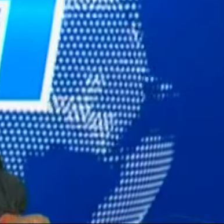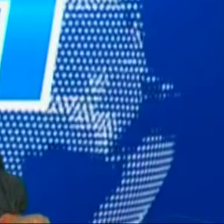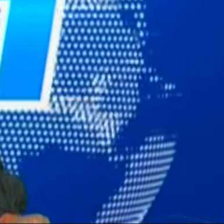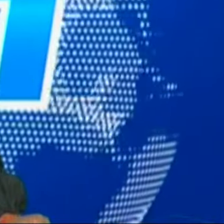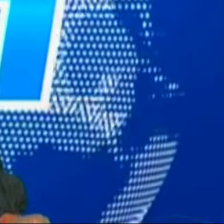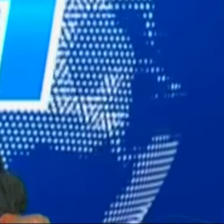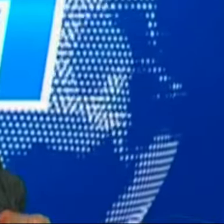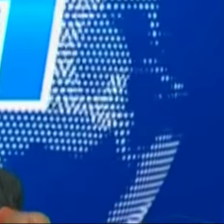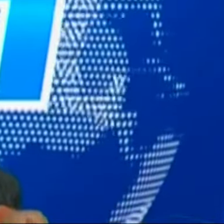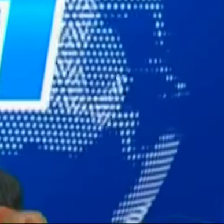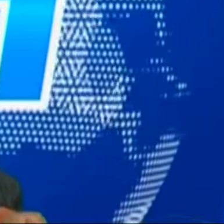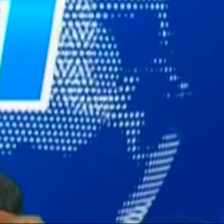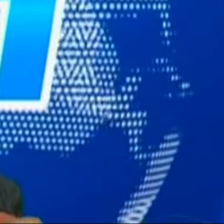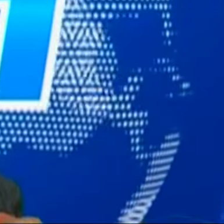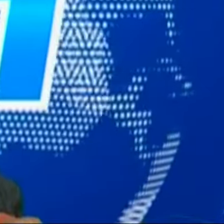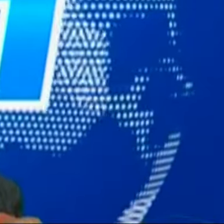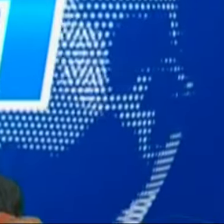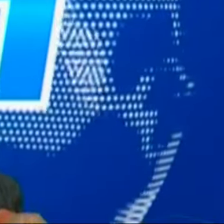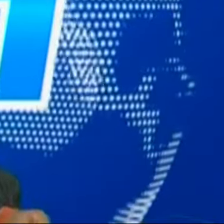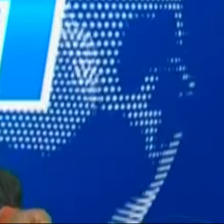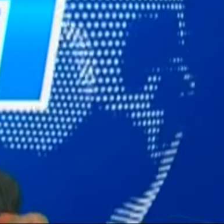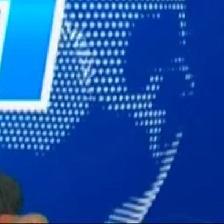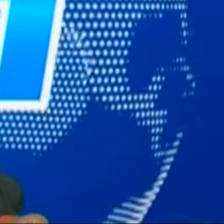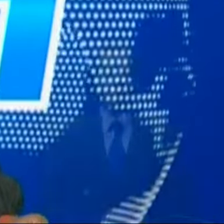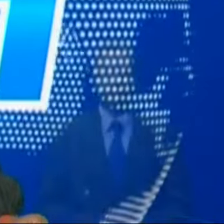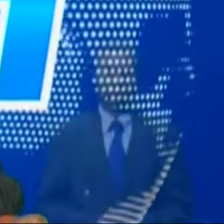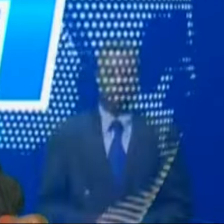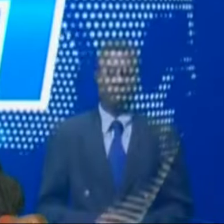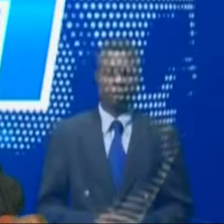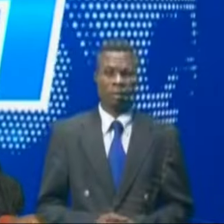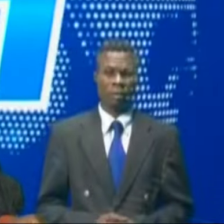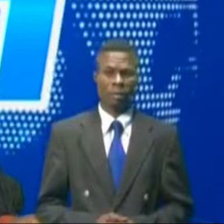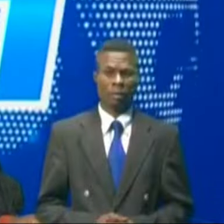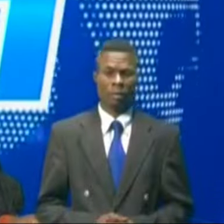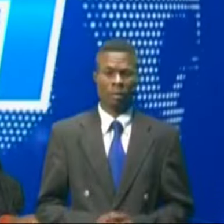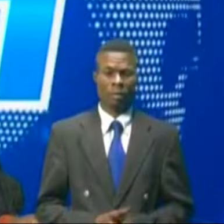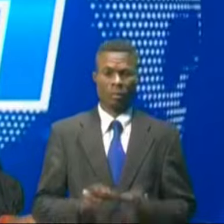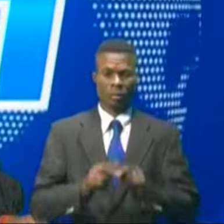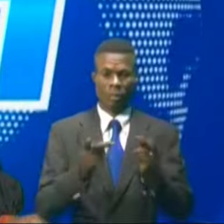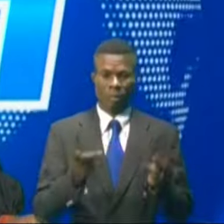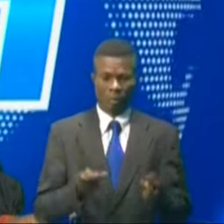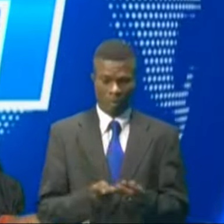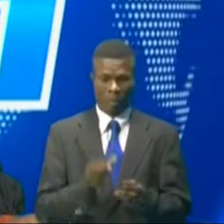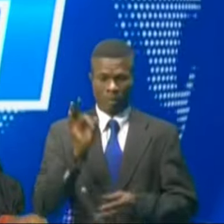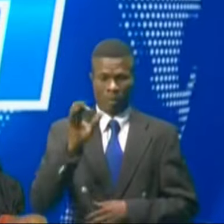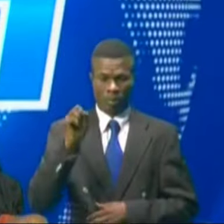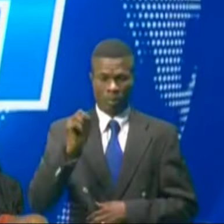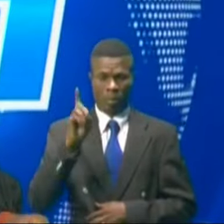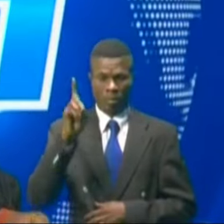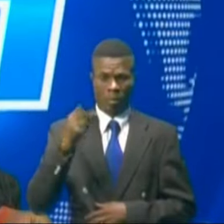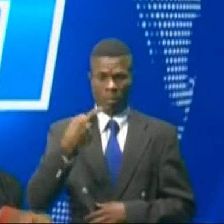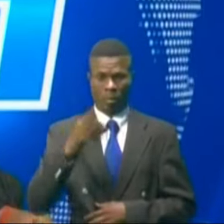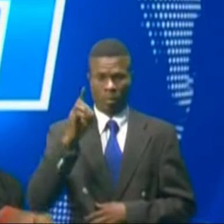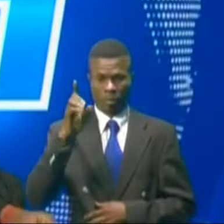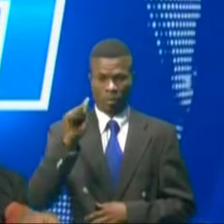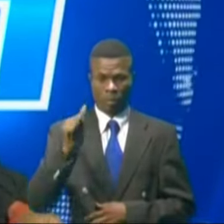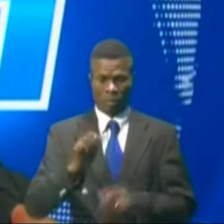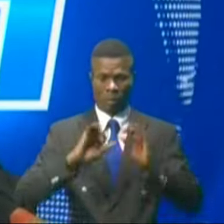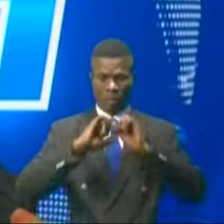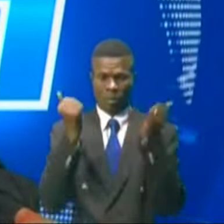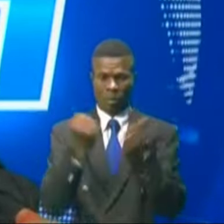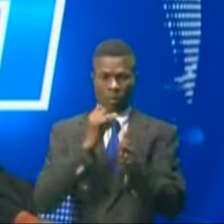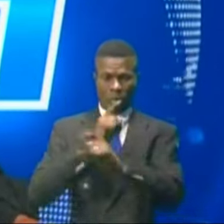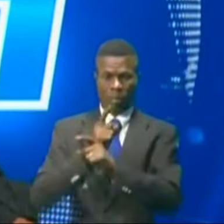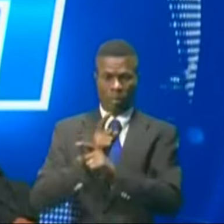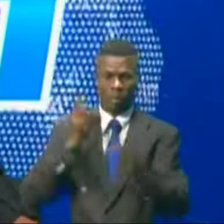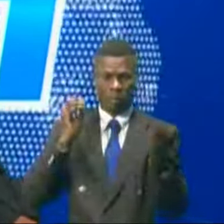échapperaient à l'État congolais dans la province de l'Ituri. Constat fait par la délégation mixte FONER DGDA et Agence de prévention des luttes